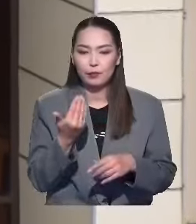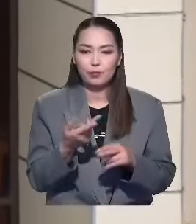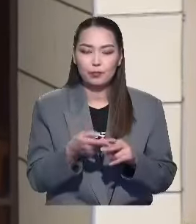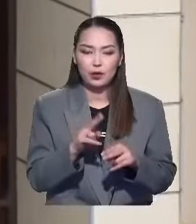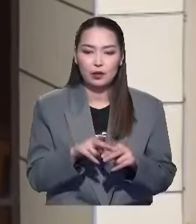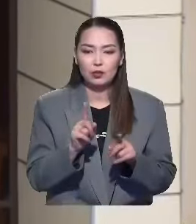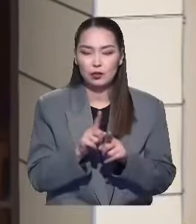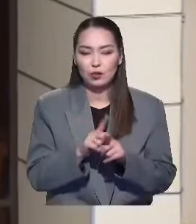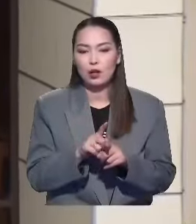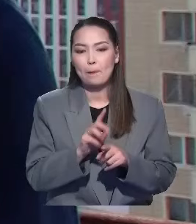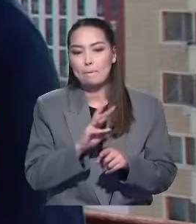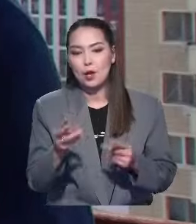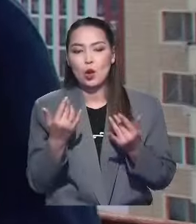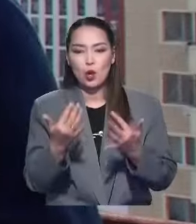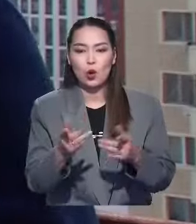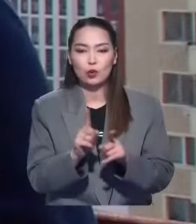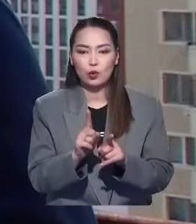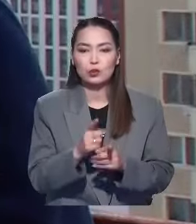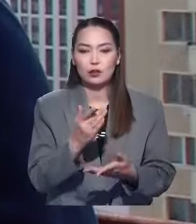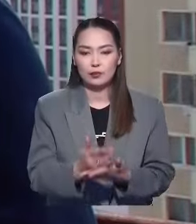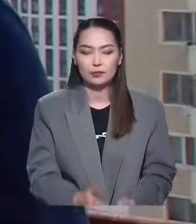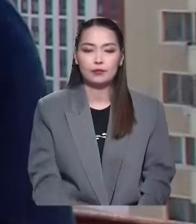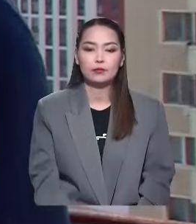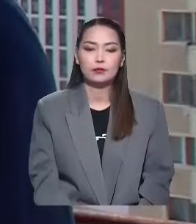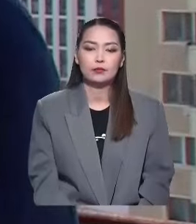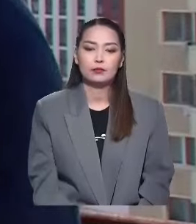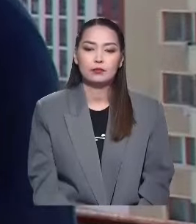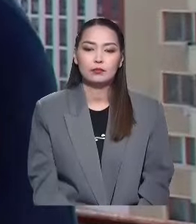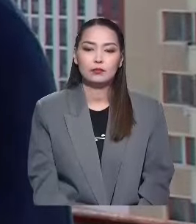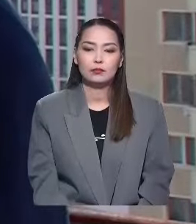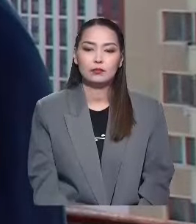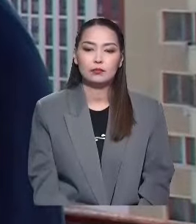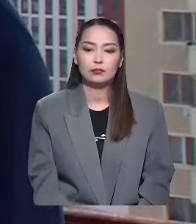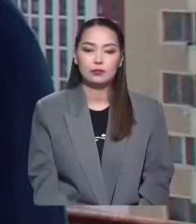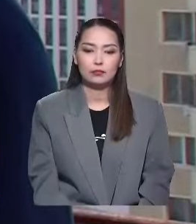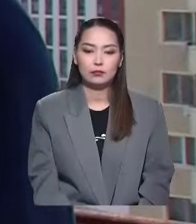даярлайтын орталықтар да кемде-кем. Стамбул қаласынан барып, жаңағы